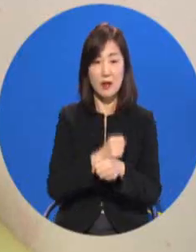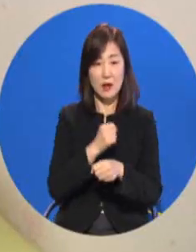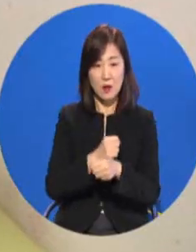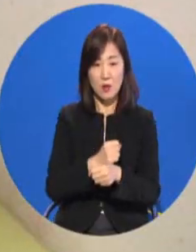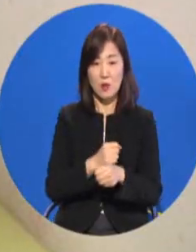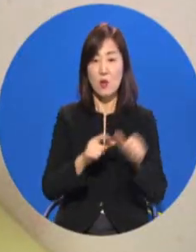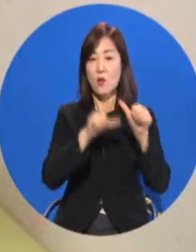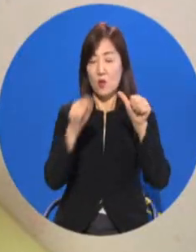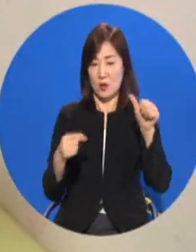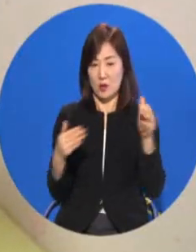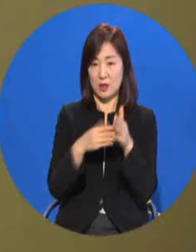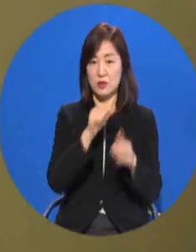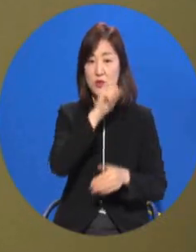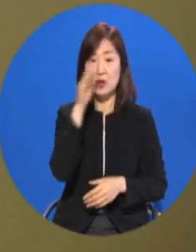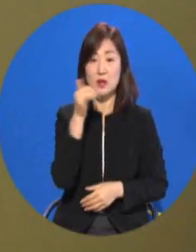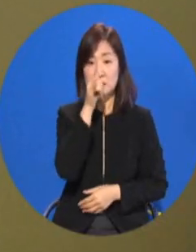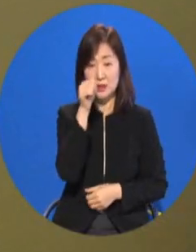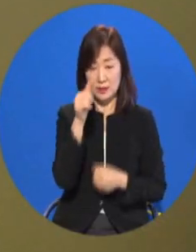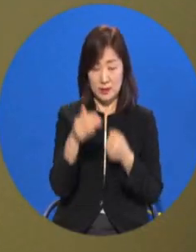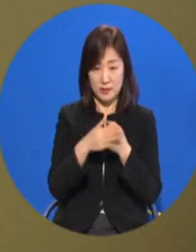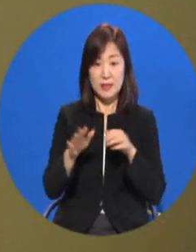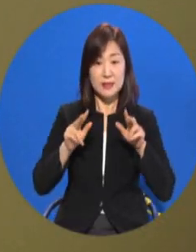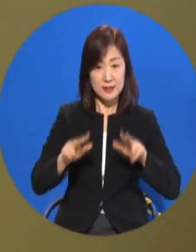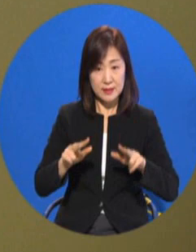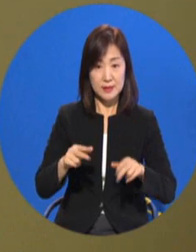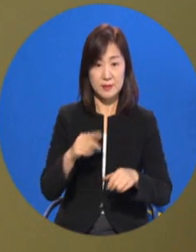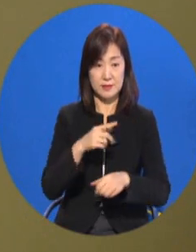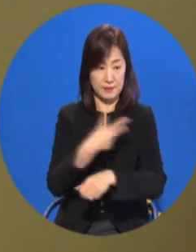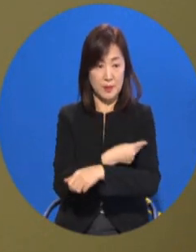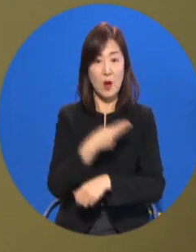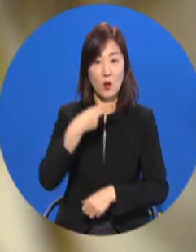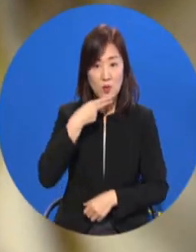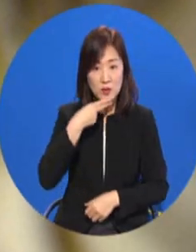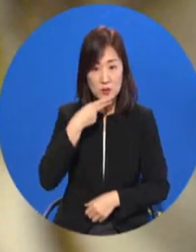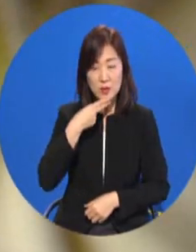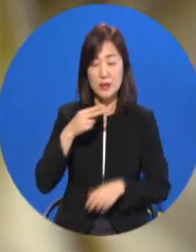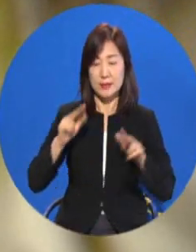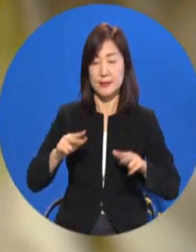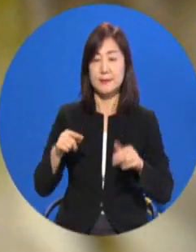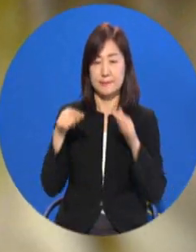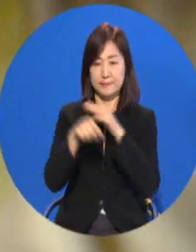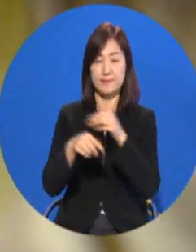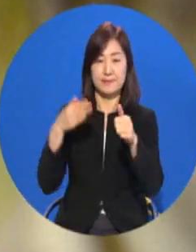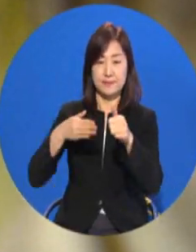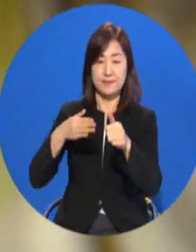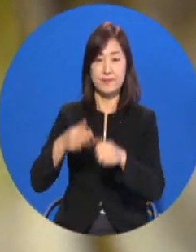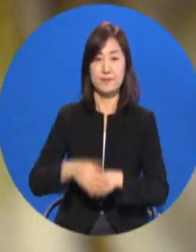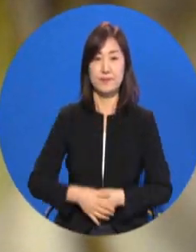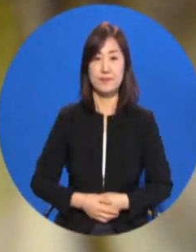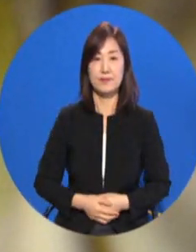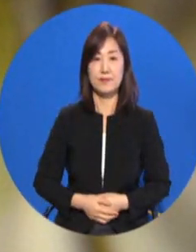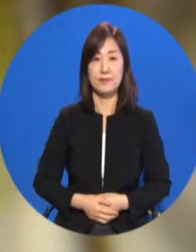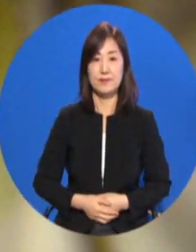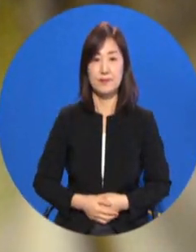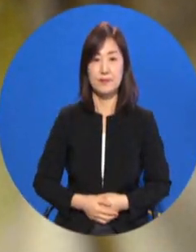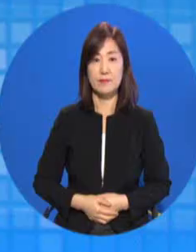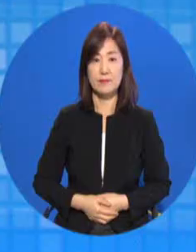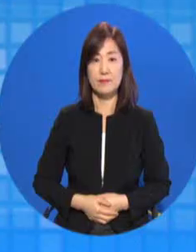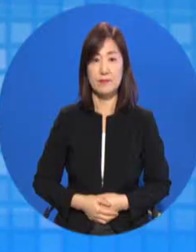5월까지 유행할 수 있다 며 예방 접종을 안한 경우 지금이라도 해야 한다고 조언했습니다 mb 56 많습니다